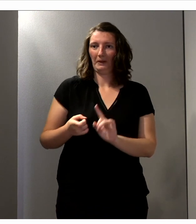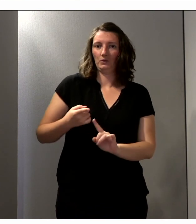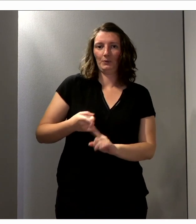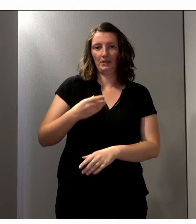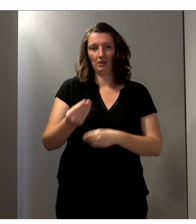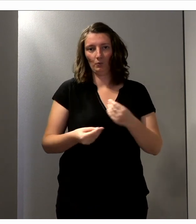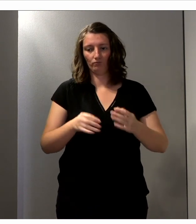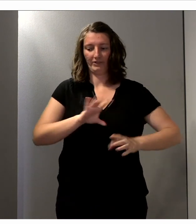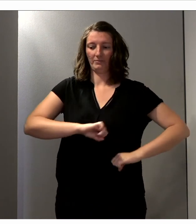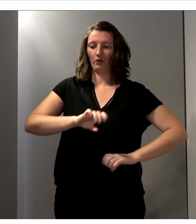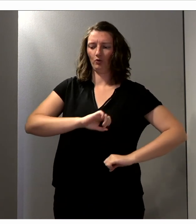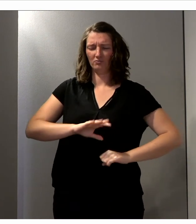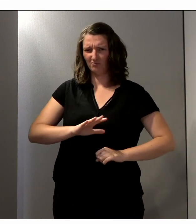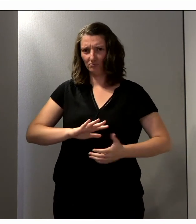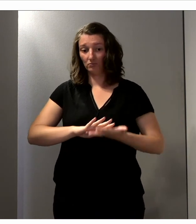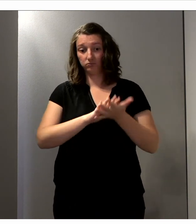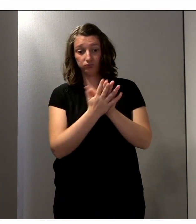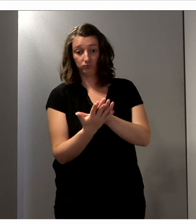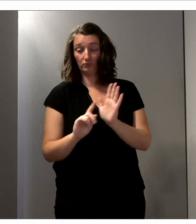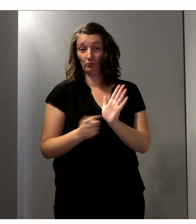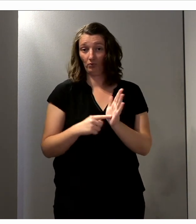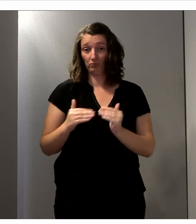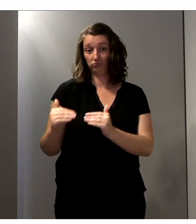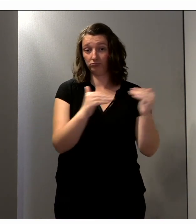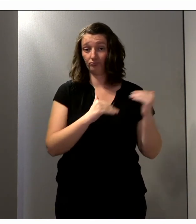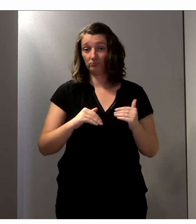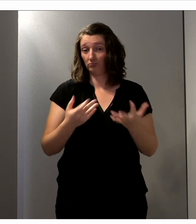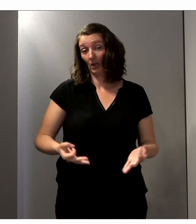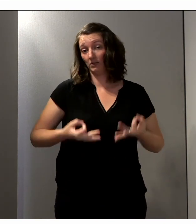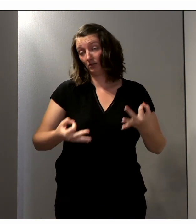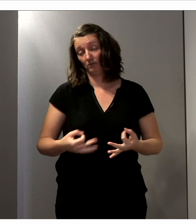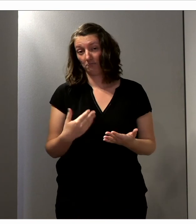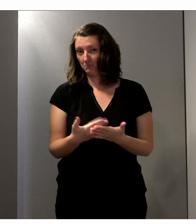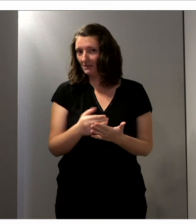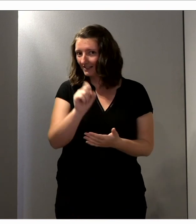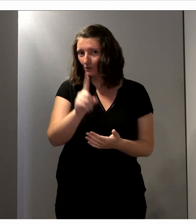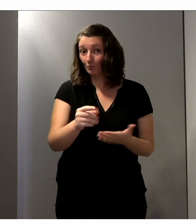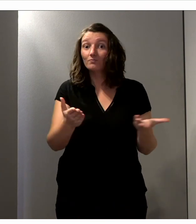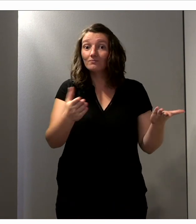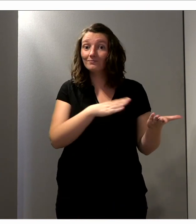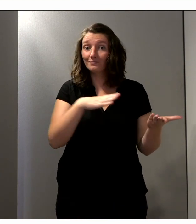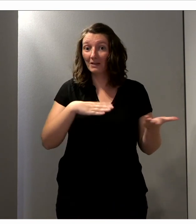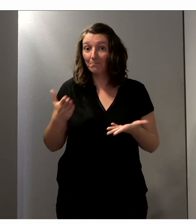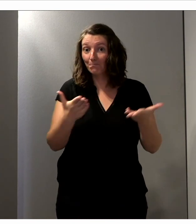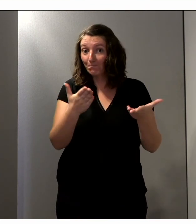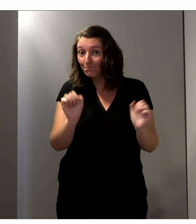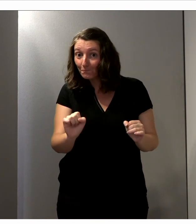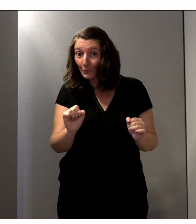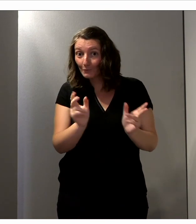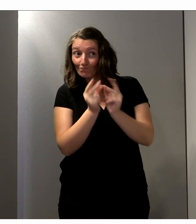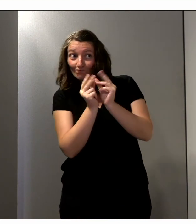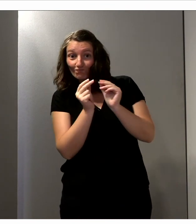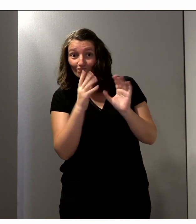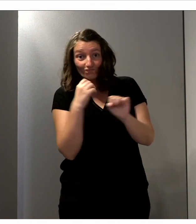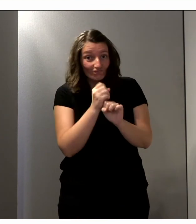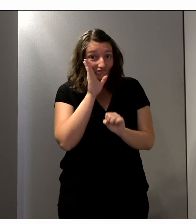puisse rejoindre le droit ordinaire? Voilà, Amandine, vous pouvez nous